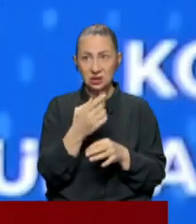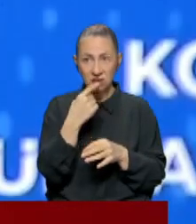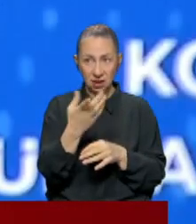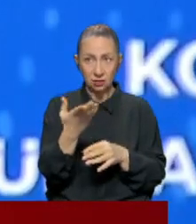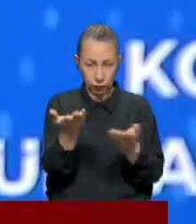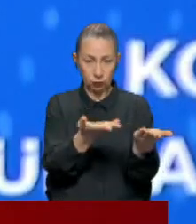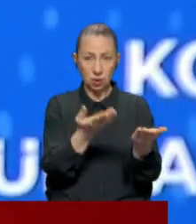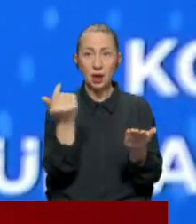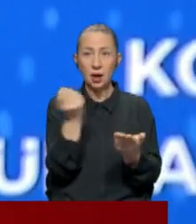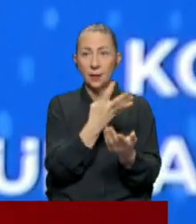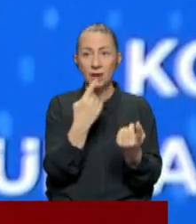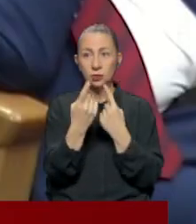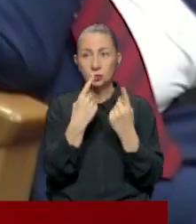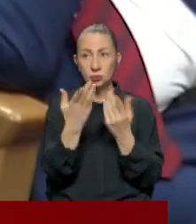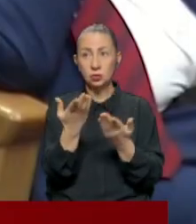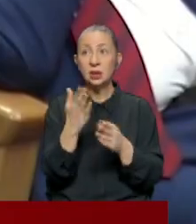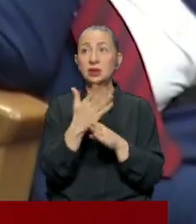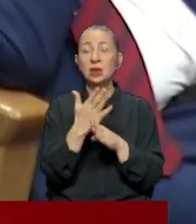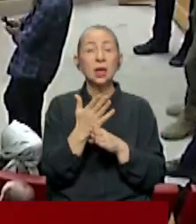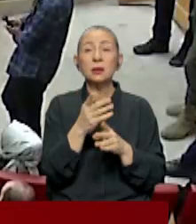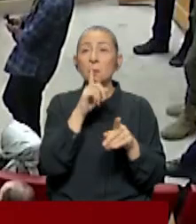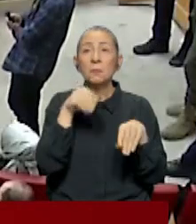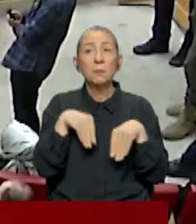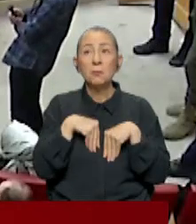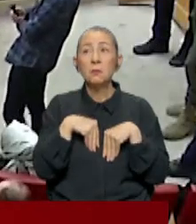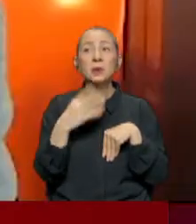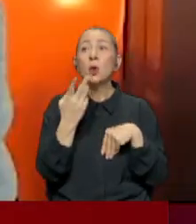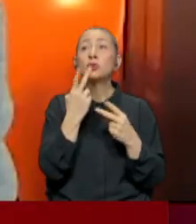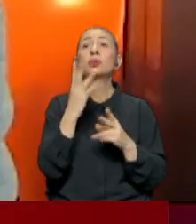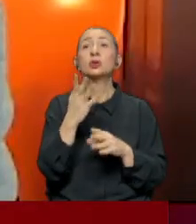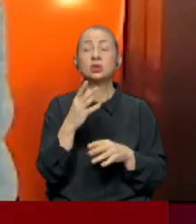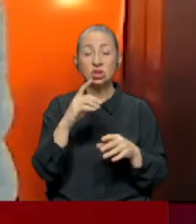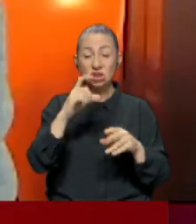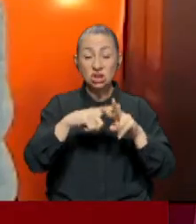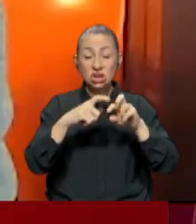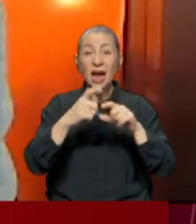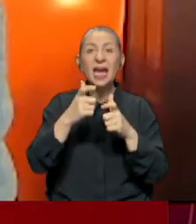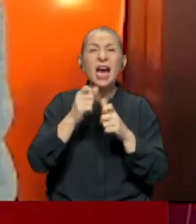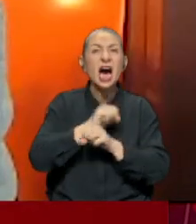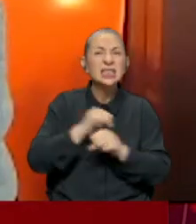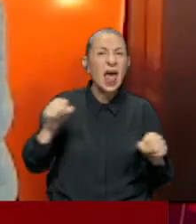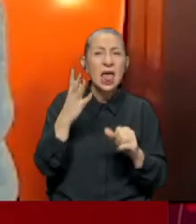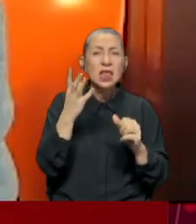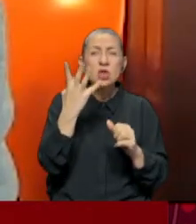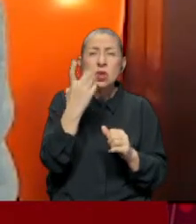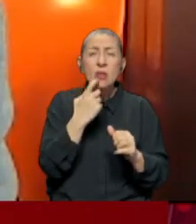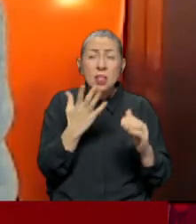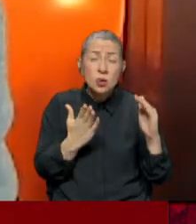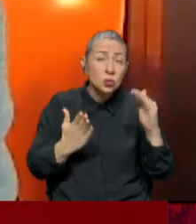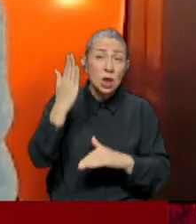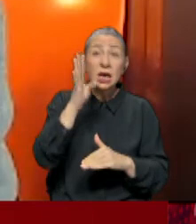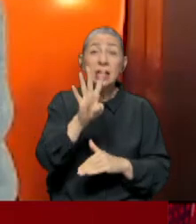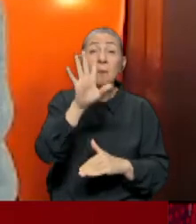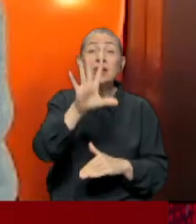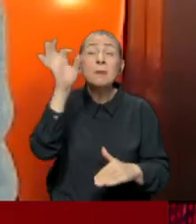diyenler. Buyurun rakamlarımızı konuşun. Niye helal oldunuz? Diniz niye dönmüyor? Cari açık son 4 yılın en tepe noktasına gitti.